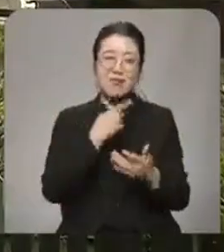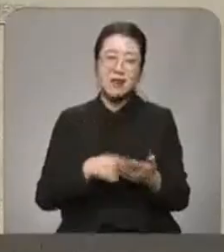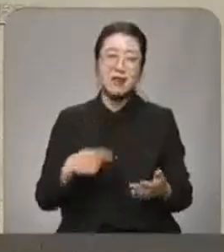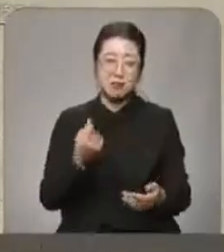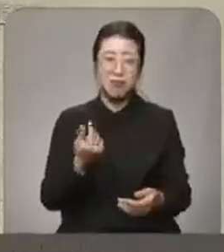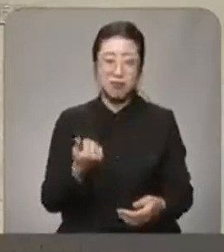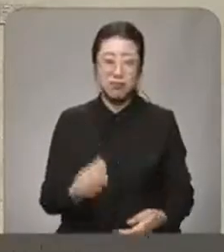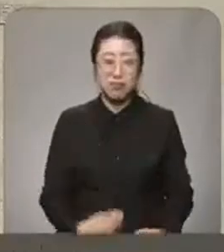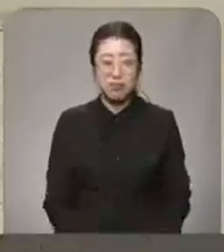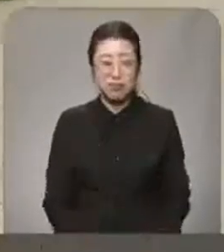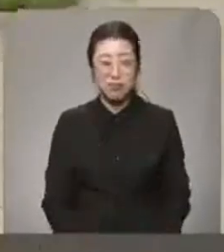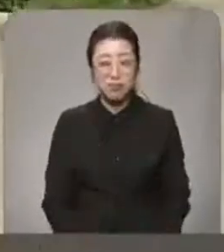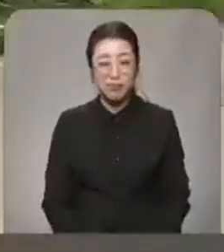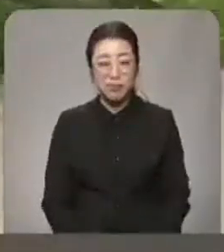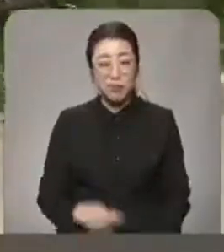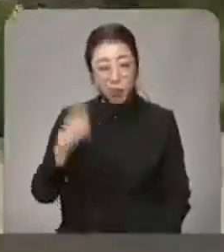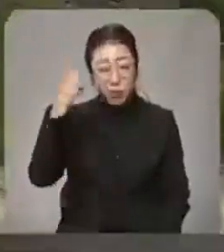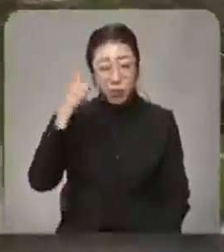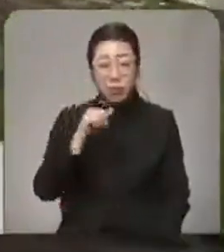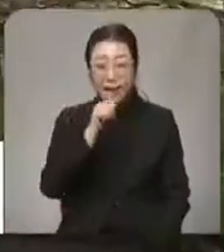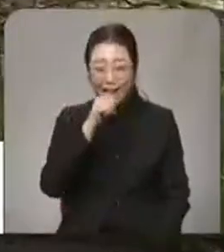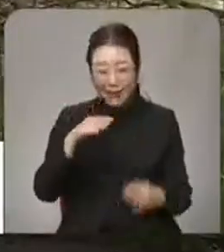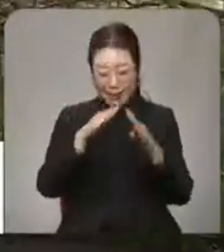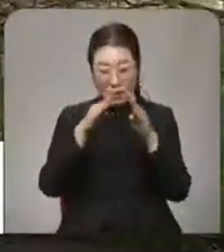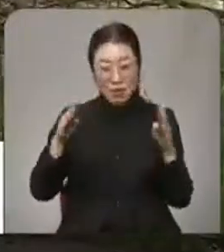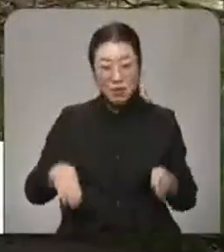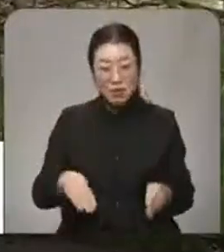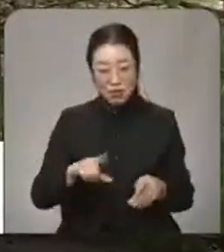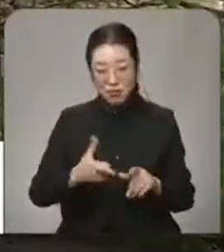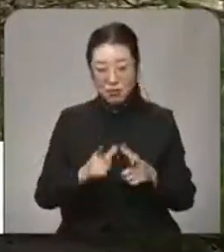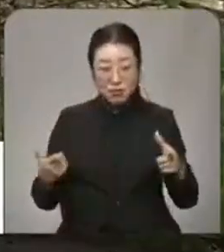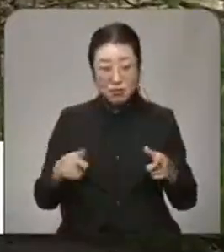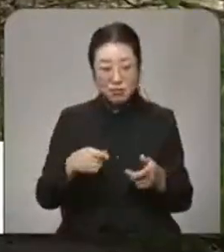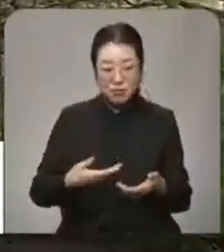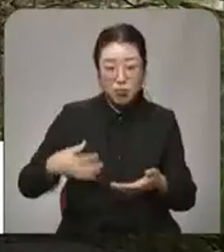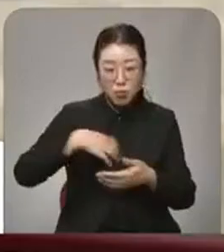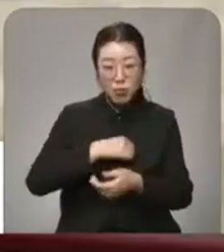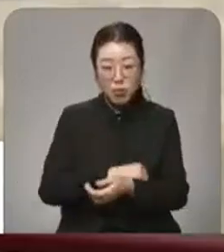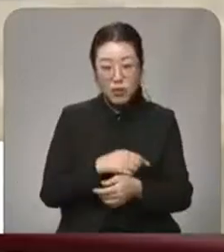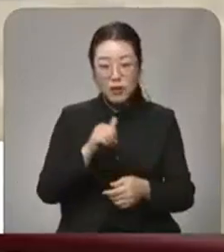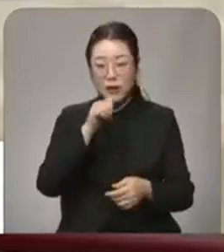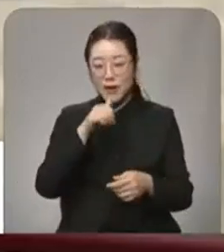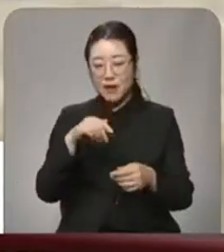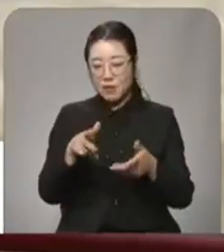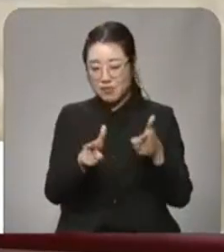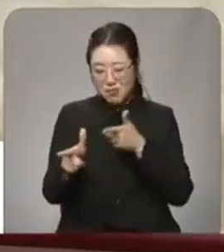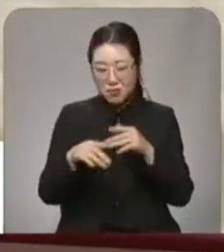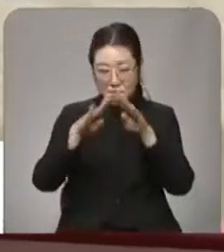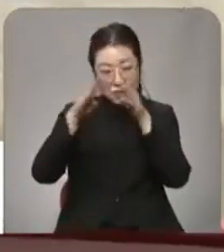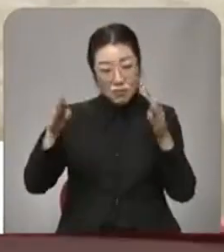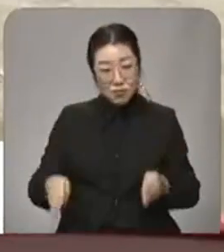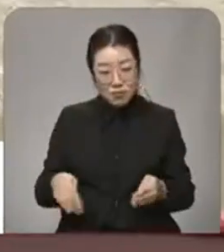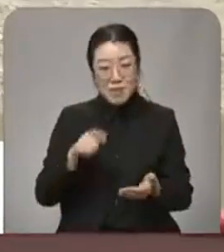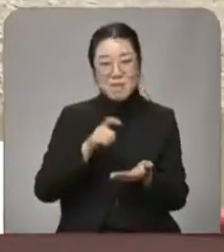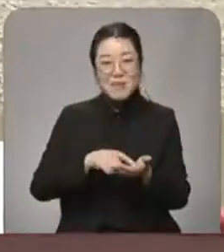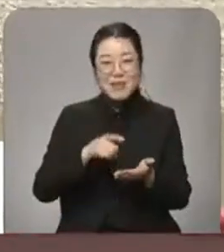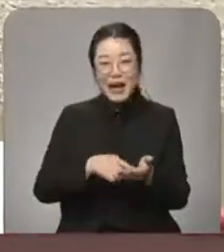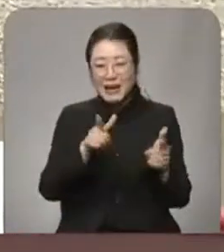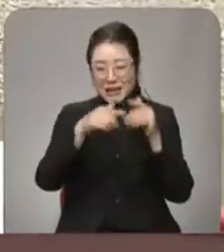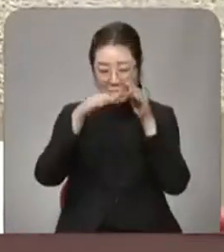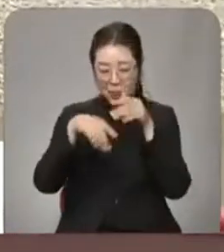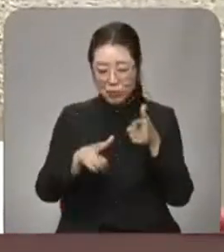거의 없었습니다. 소방호스와 5개 소화전 등으로 구성된 일체형 소화시설, 이른바